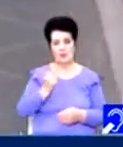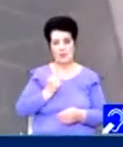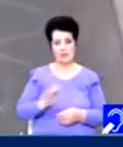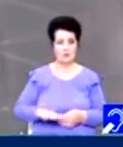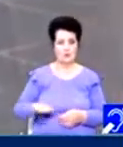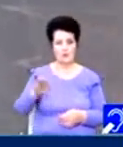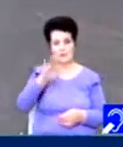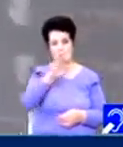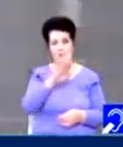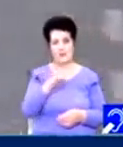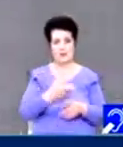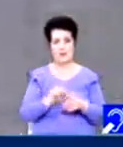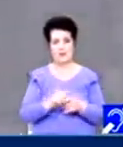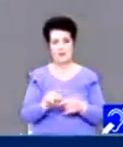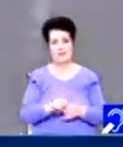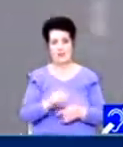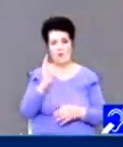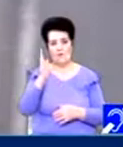infanteristul viitorului.